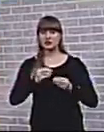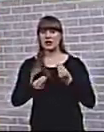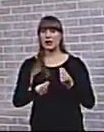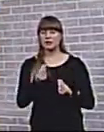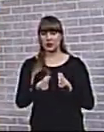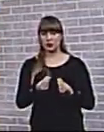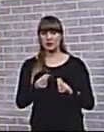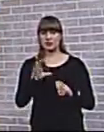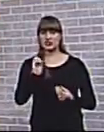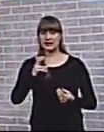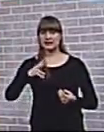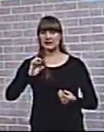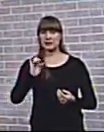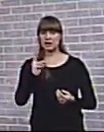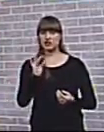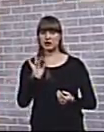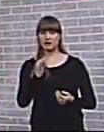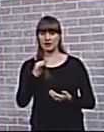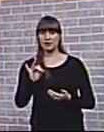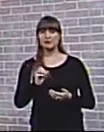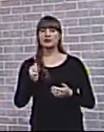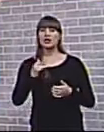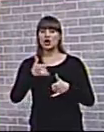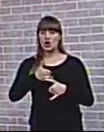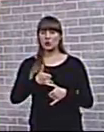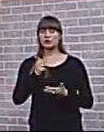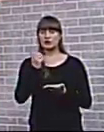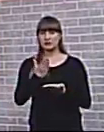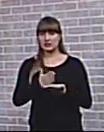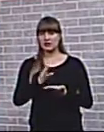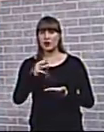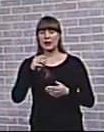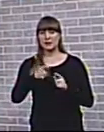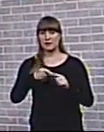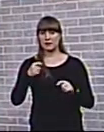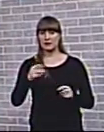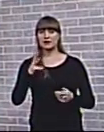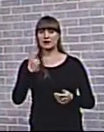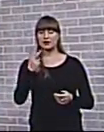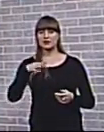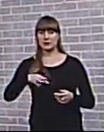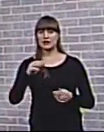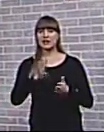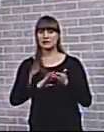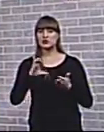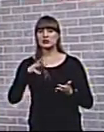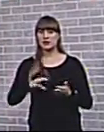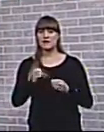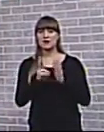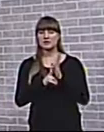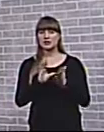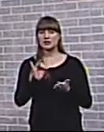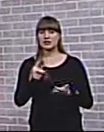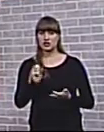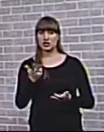матча Елизаветы Братчиковой. Рост центровой 1,90 м, а в ее активе 22 очка, 18 из которых